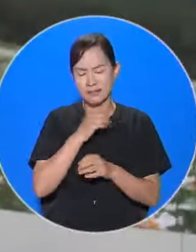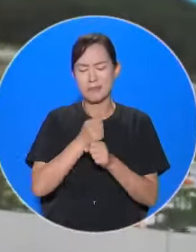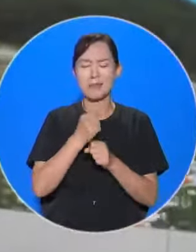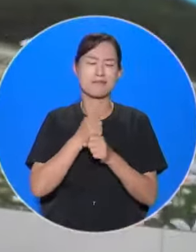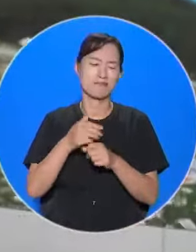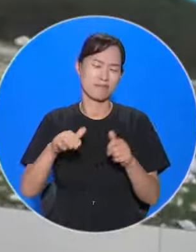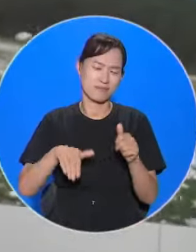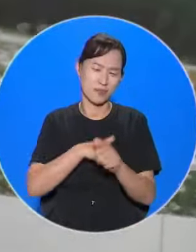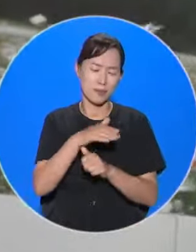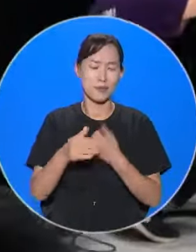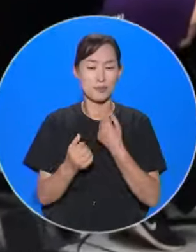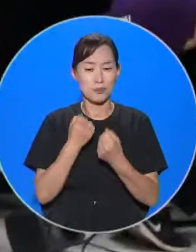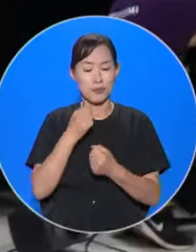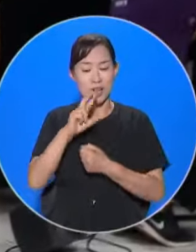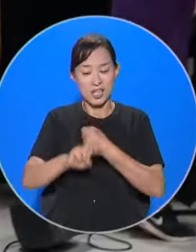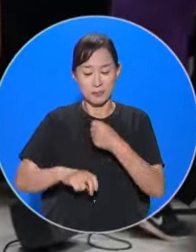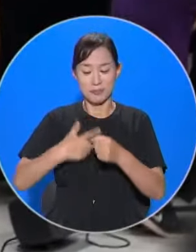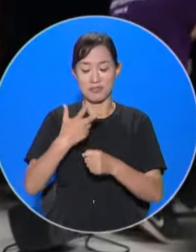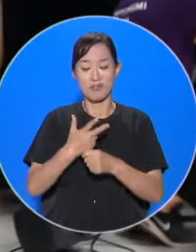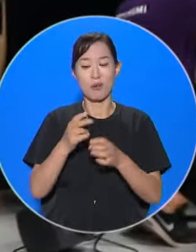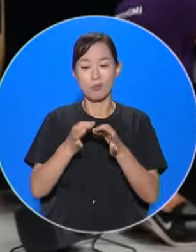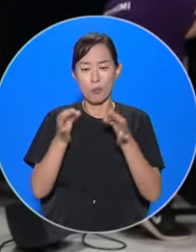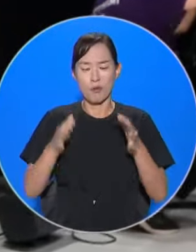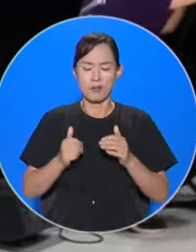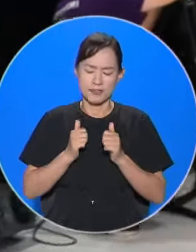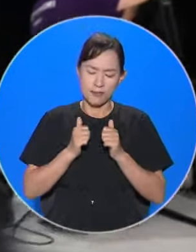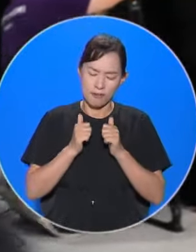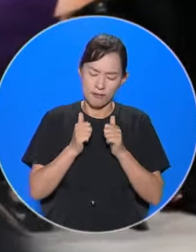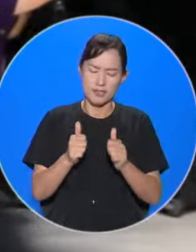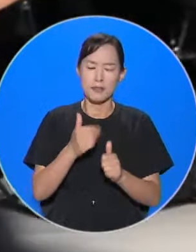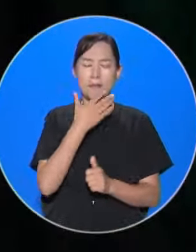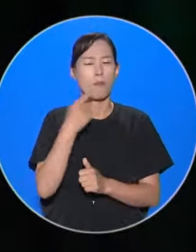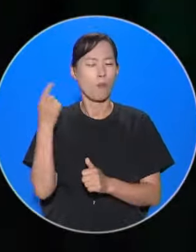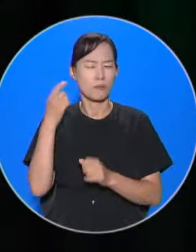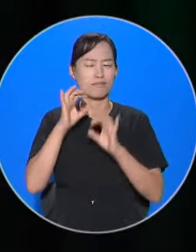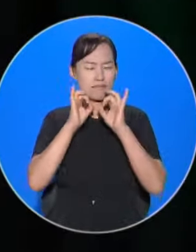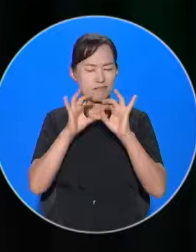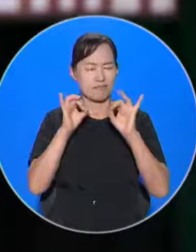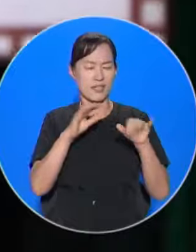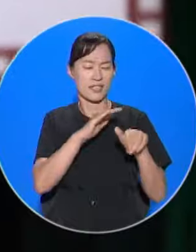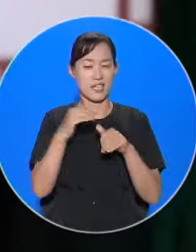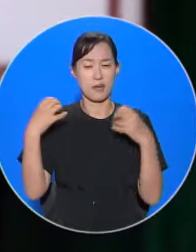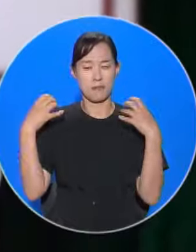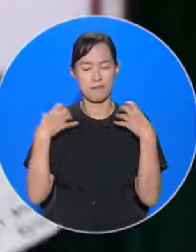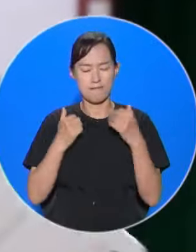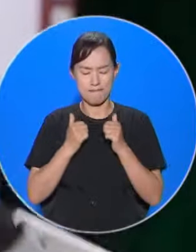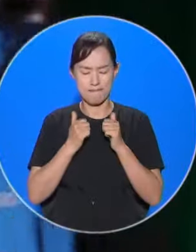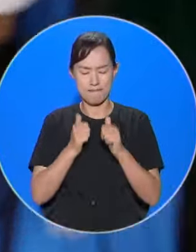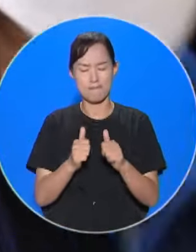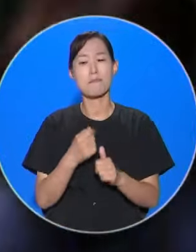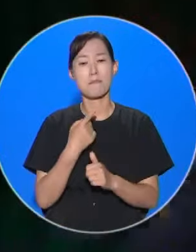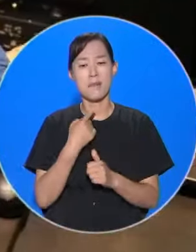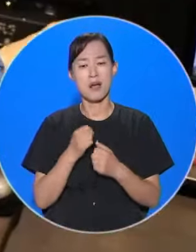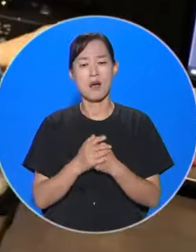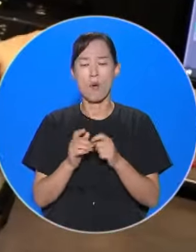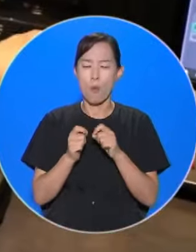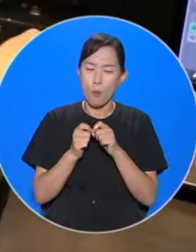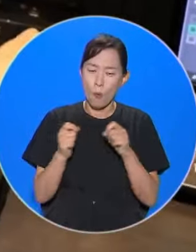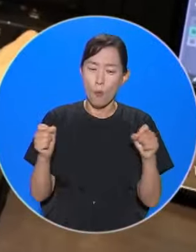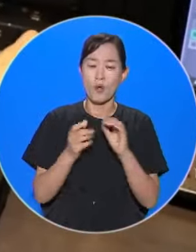환경 속에서도 27년간 꿋꿋하게 복음 전파라는 사명에 충실해 왔는데요. 오랜